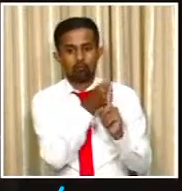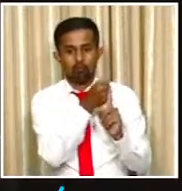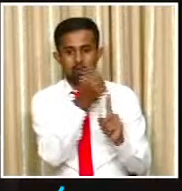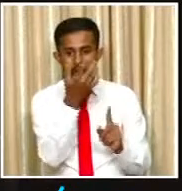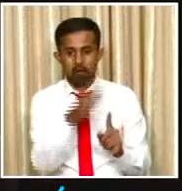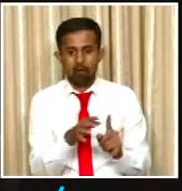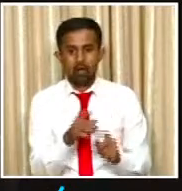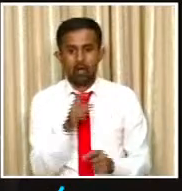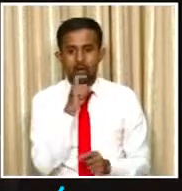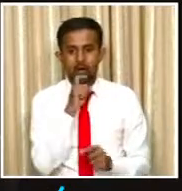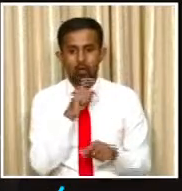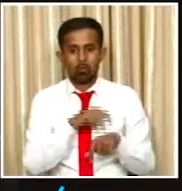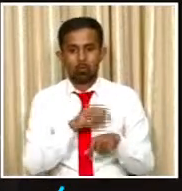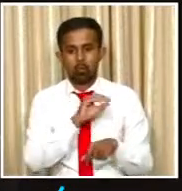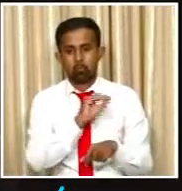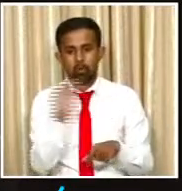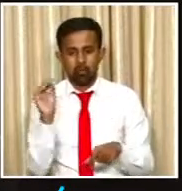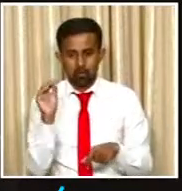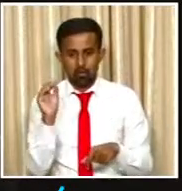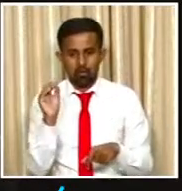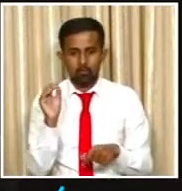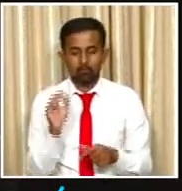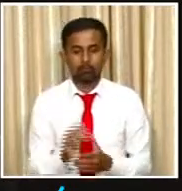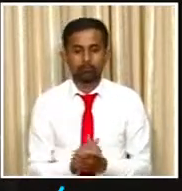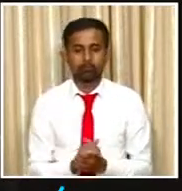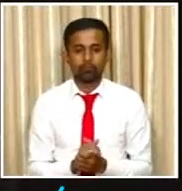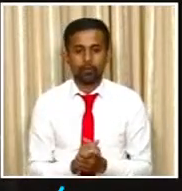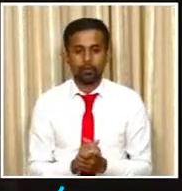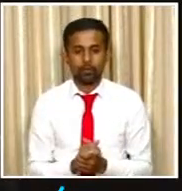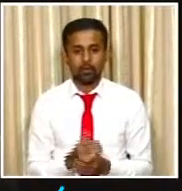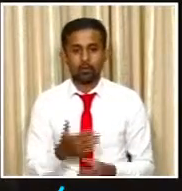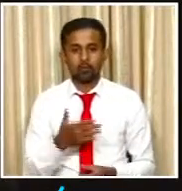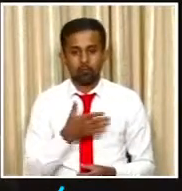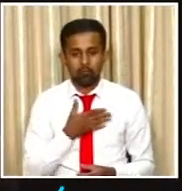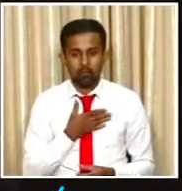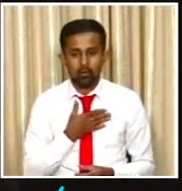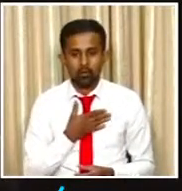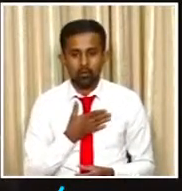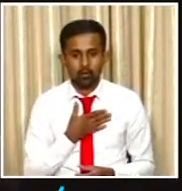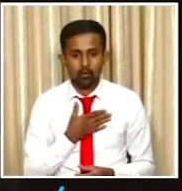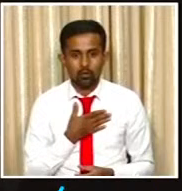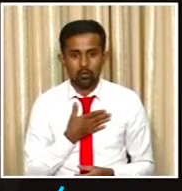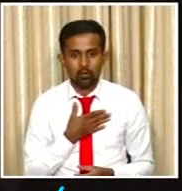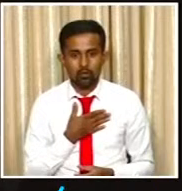කරලා නඩුවක් අල්දම්මා කියලා ඇත්ත වශයෙන්ම මේක මගේ